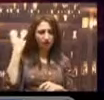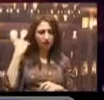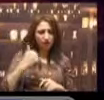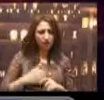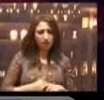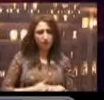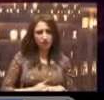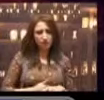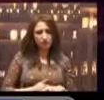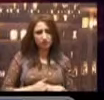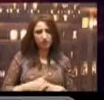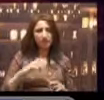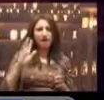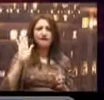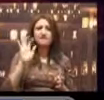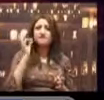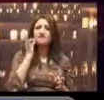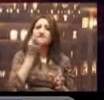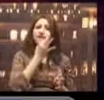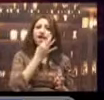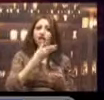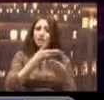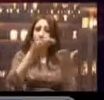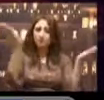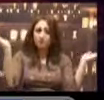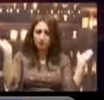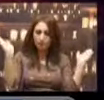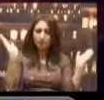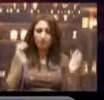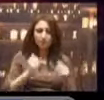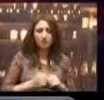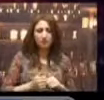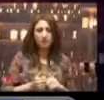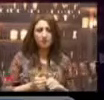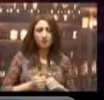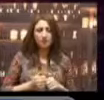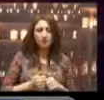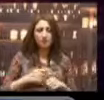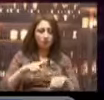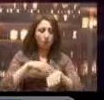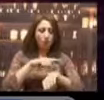كان عرض الفيلم كان متزامن مع